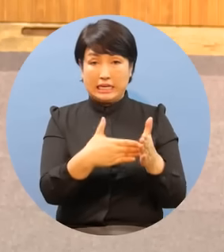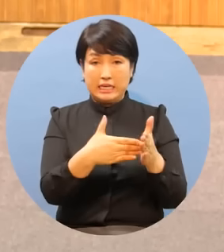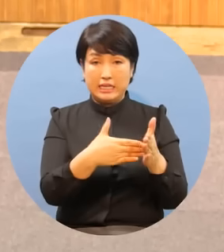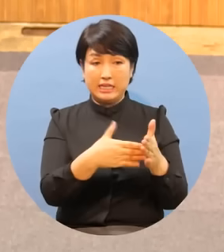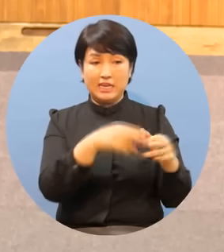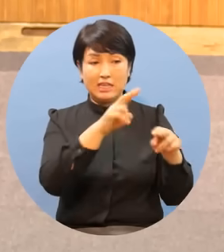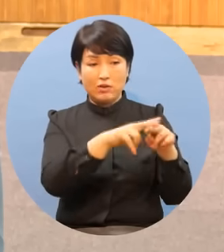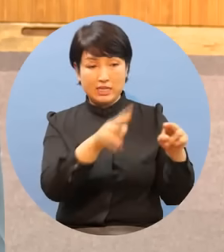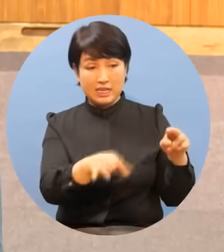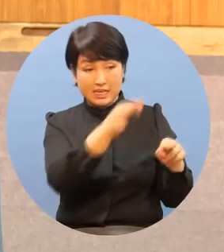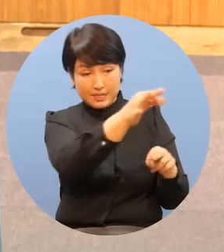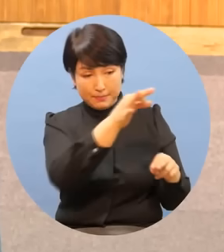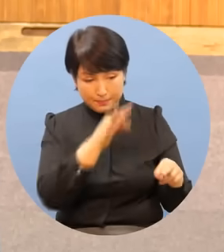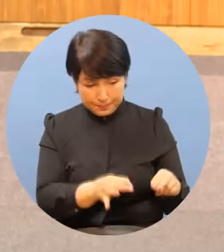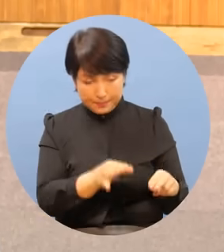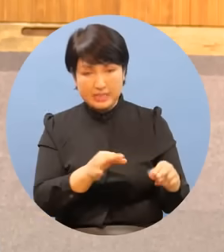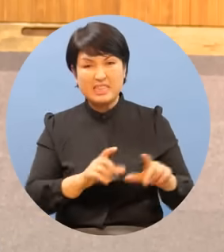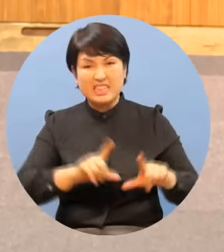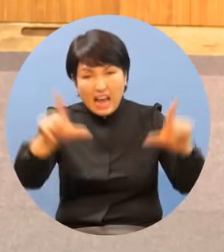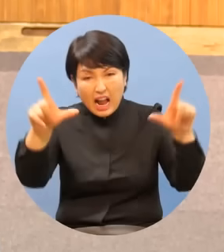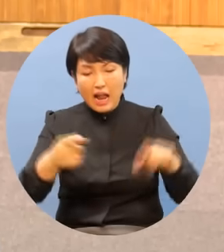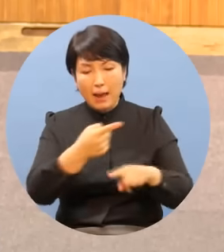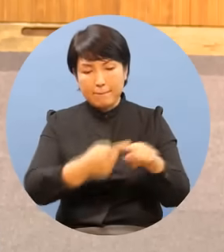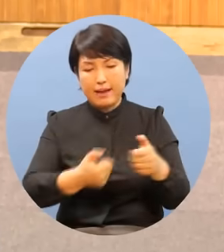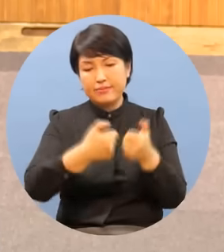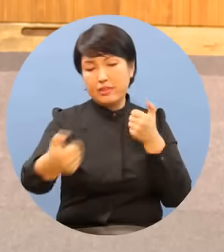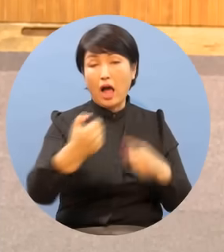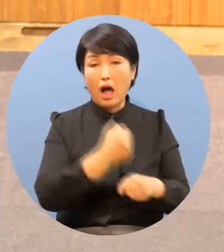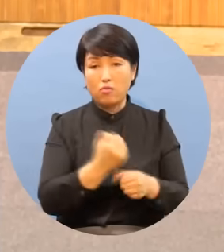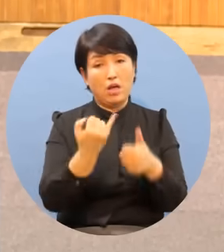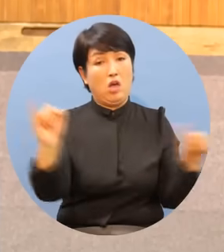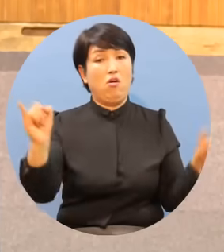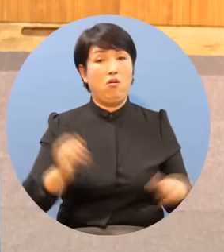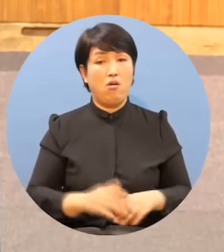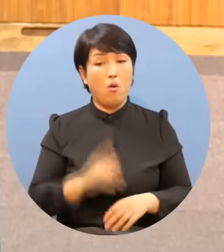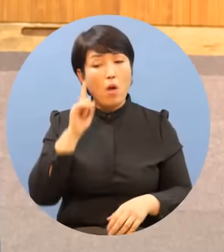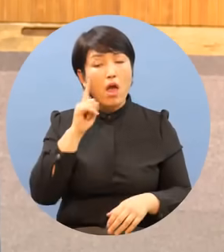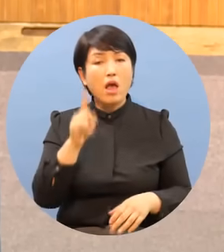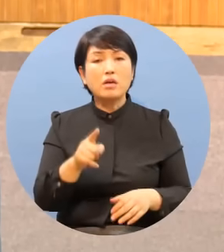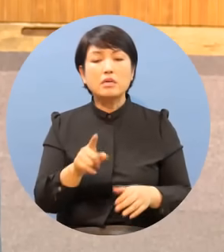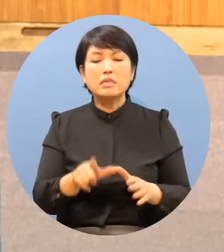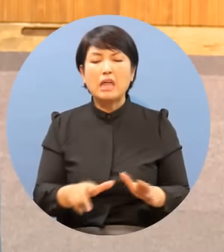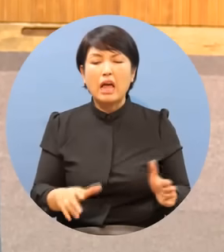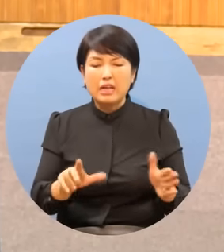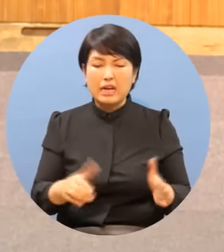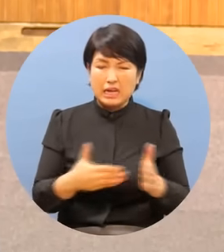날 딱 이혼 신청해가 절반을 가져간다고. 그때까지 참았다가.